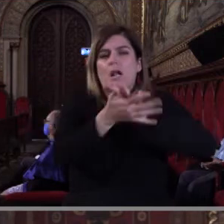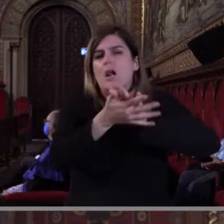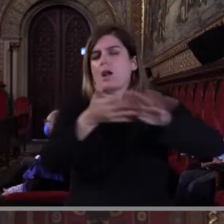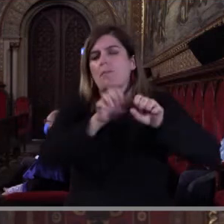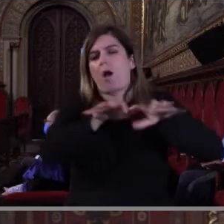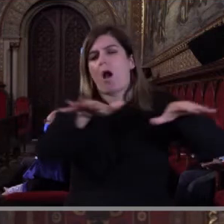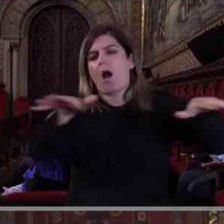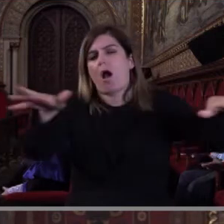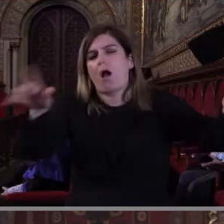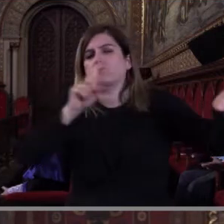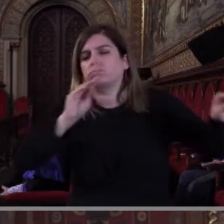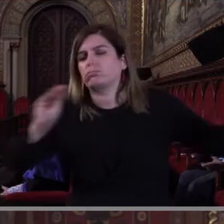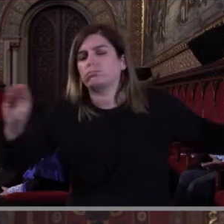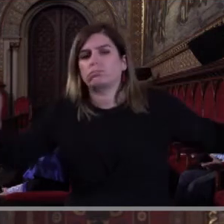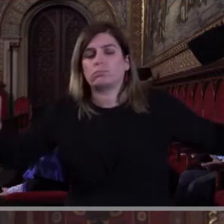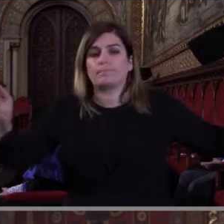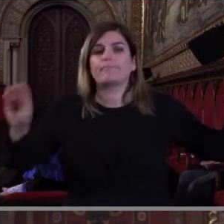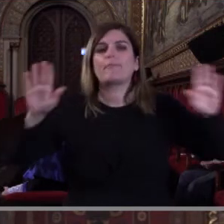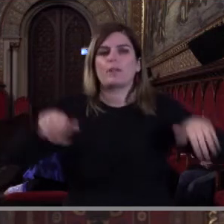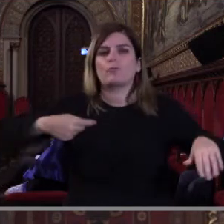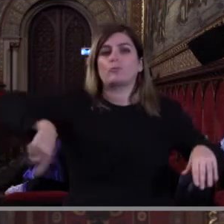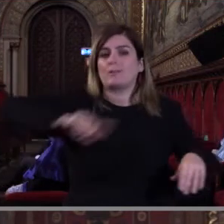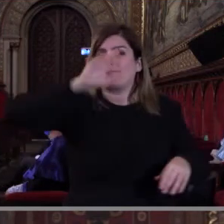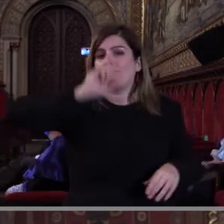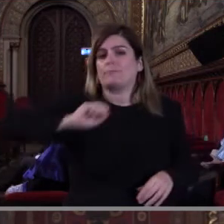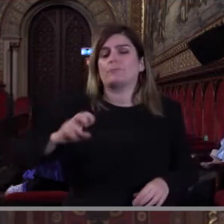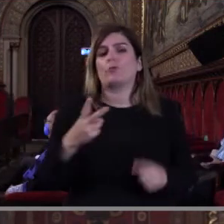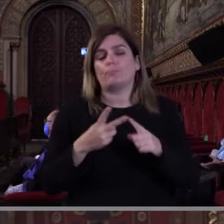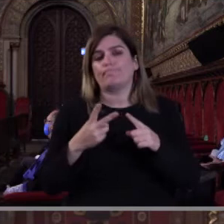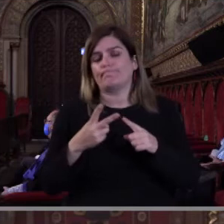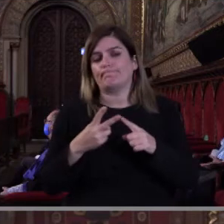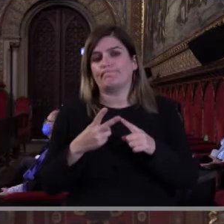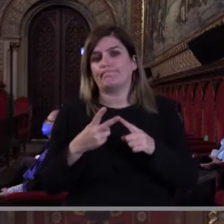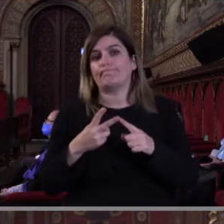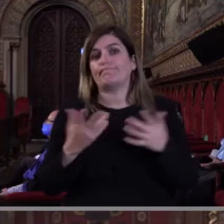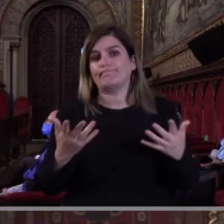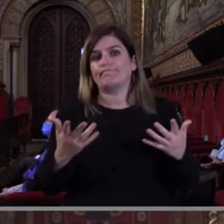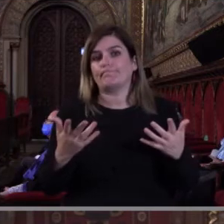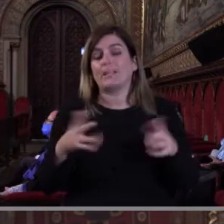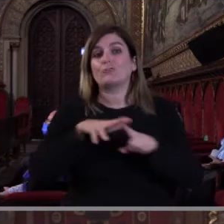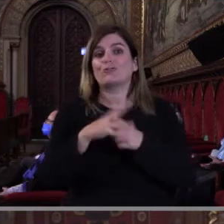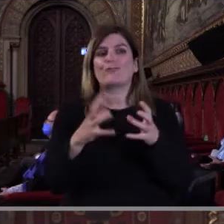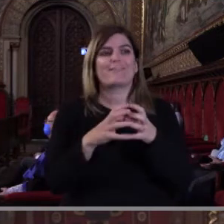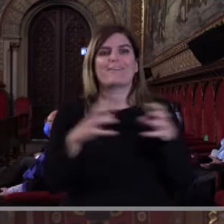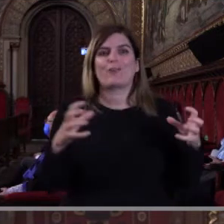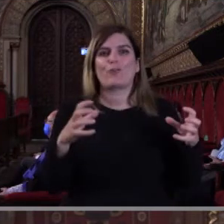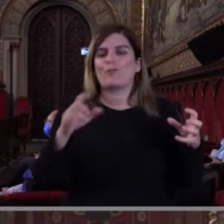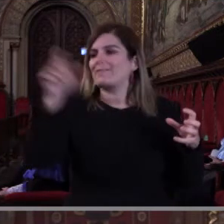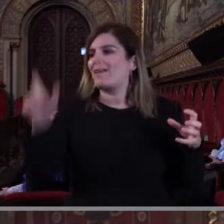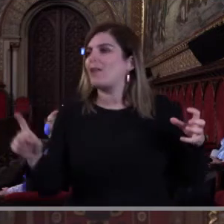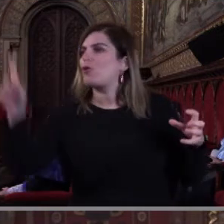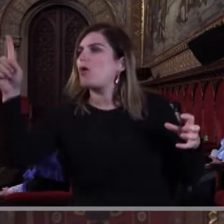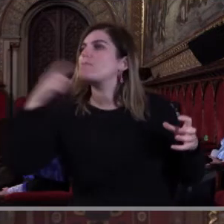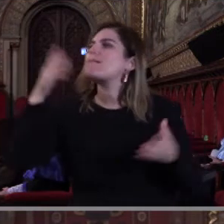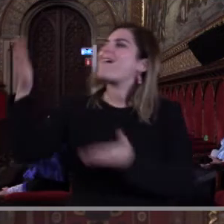i silenciosa. Vam cometre un segon error d'apreciació. La gravetat de la situació al nord d'Itàlia no es va